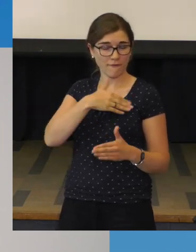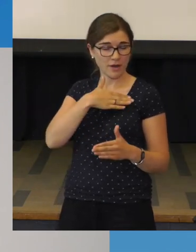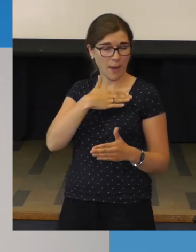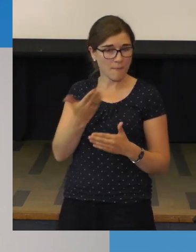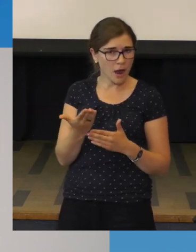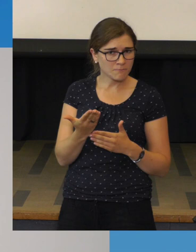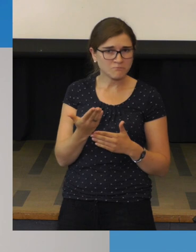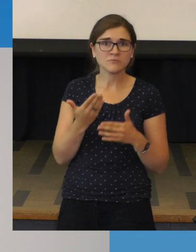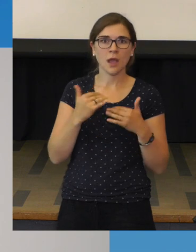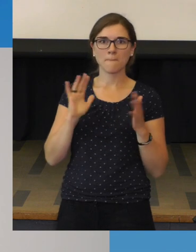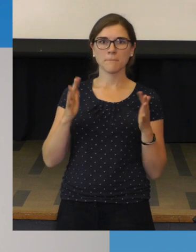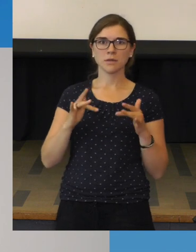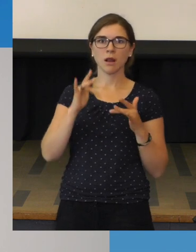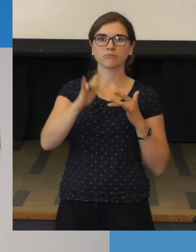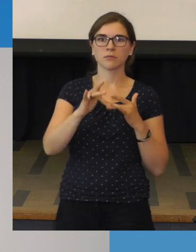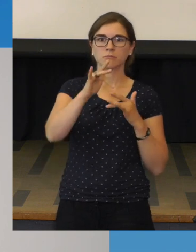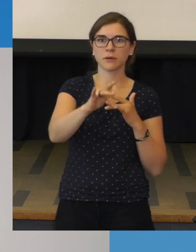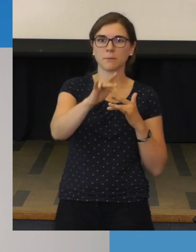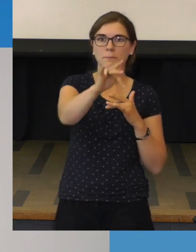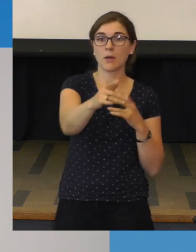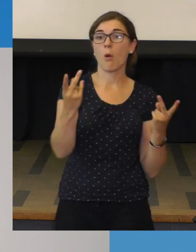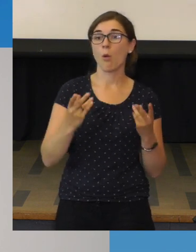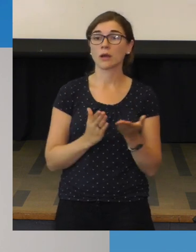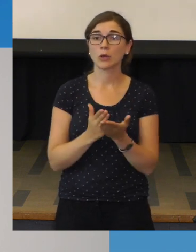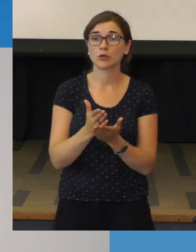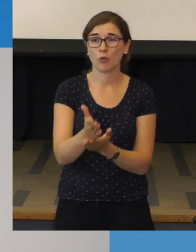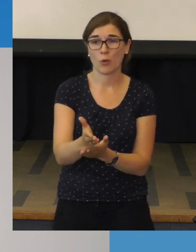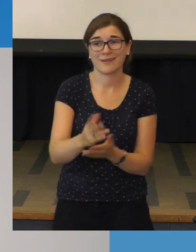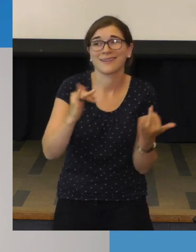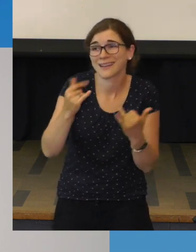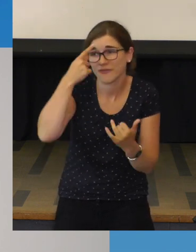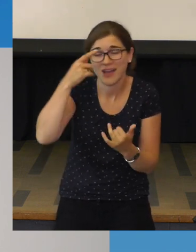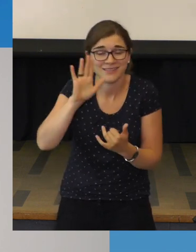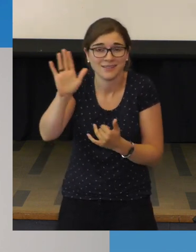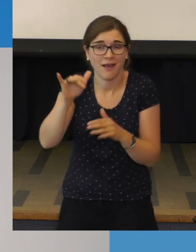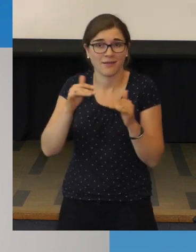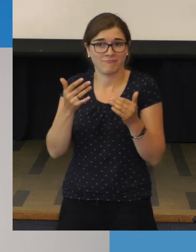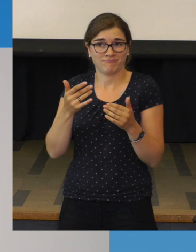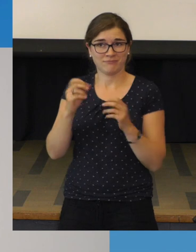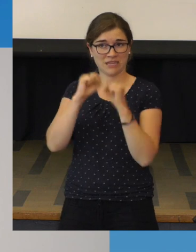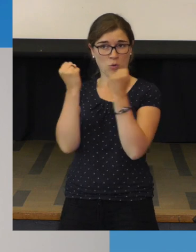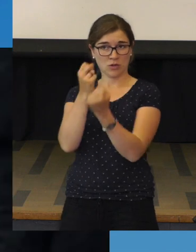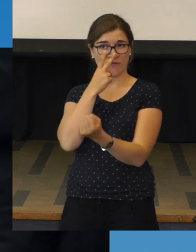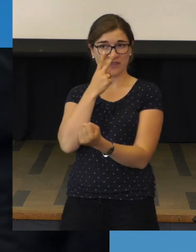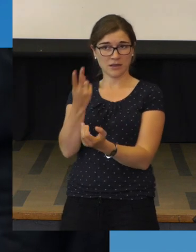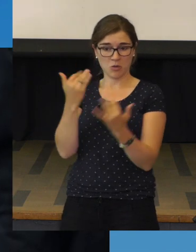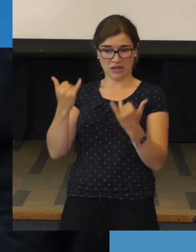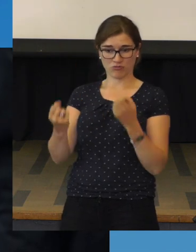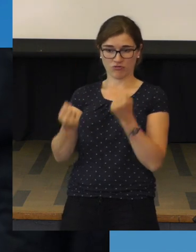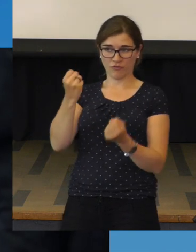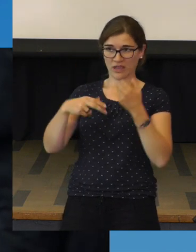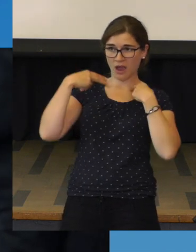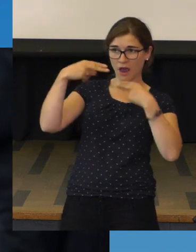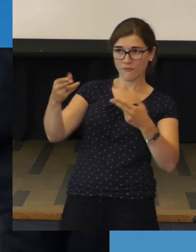Vorhofflimmerns, das Anfallsweise, das Dauerhafte. Nun weiß ich nicht genau, was bei Ihnen da im Einzelfall vorlag. Insofern ist das schwierig zu sagen. Aber